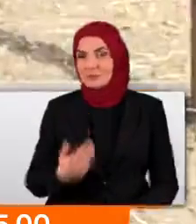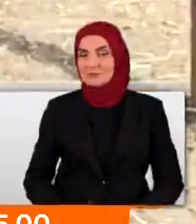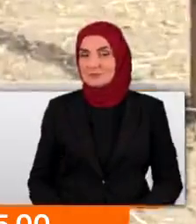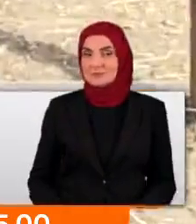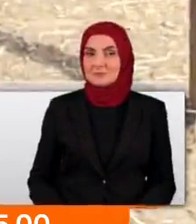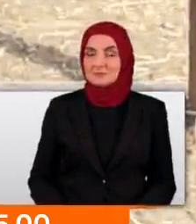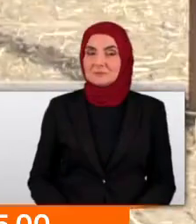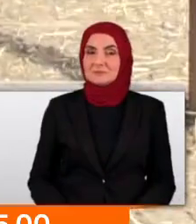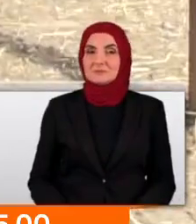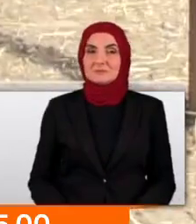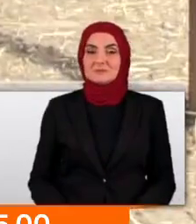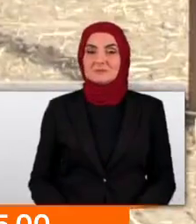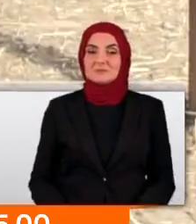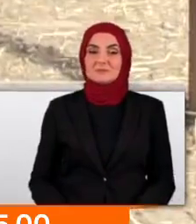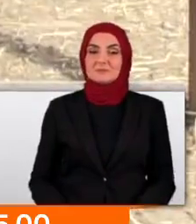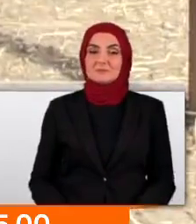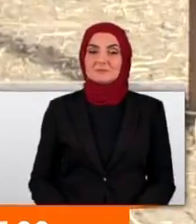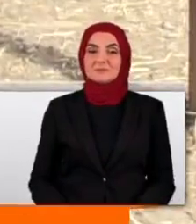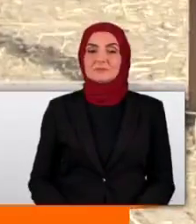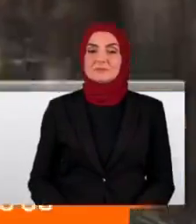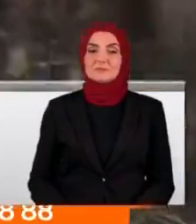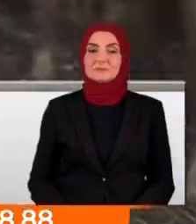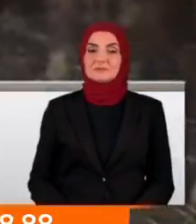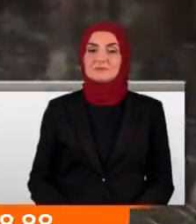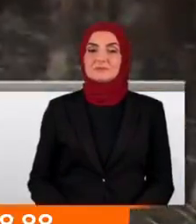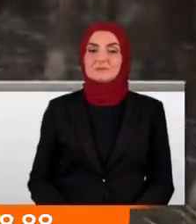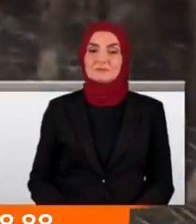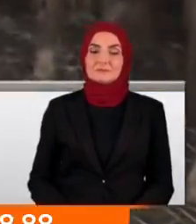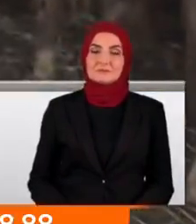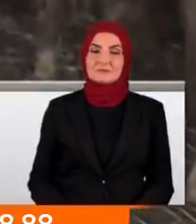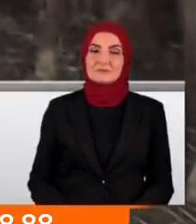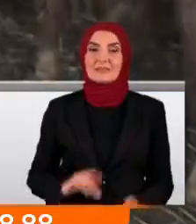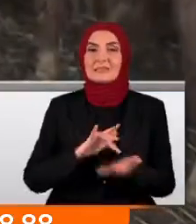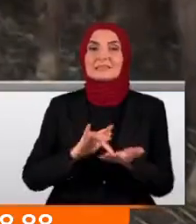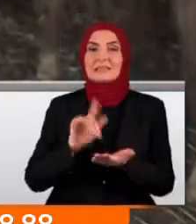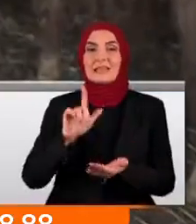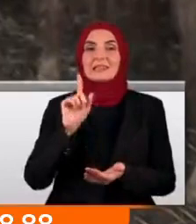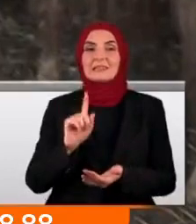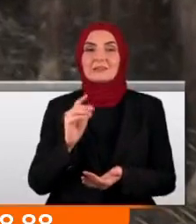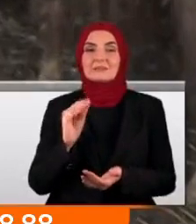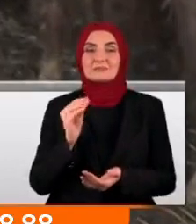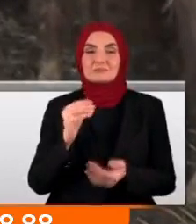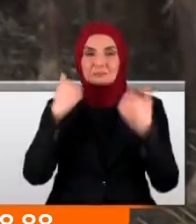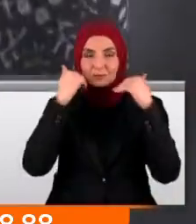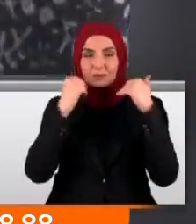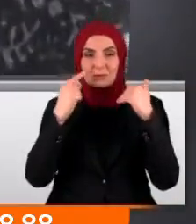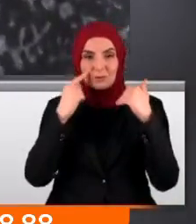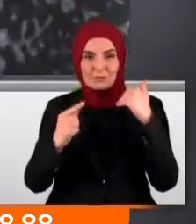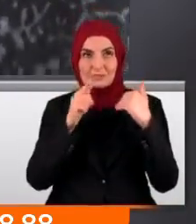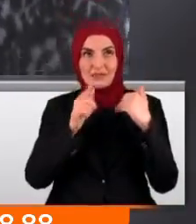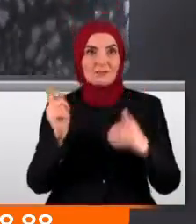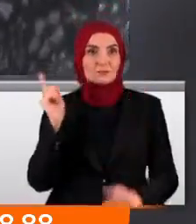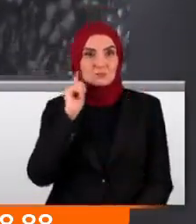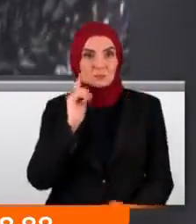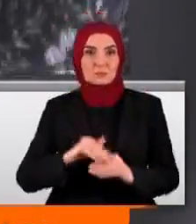Ben sabaha kadar uyuyamadım tavanın melediğini duyunca akşam. Kınalı kuzusunun önce sesini duydu, sonra kurtarıldığına tanıklık